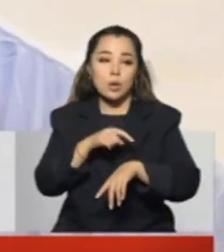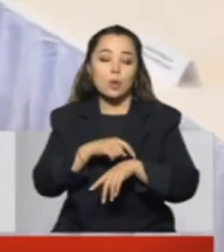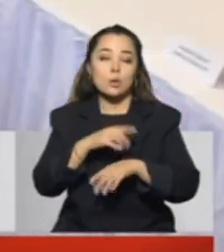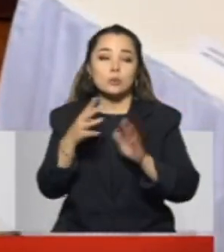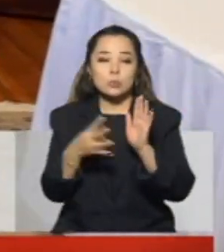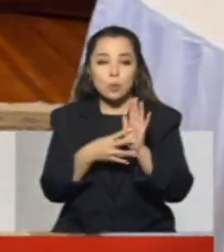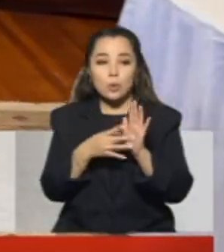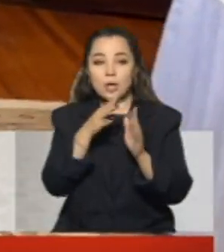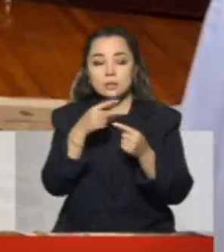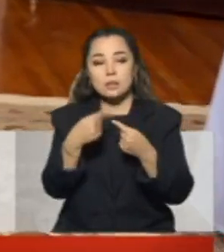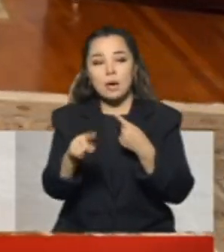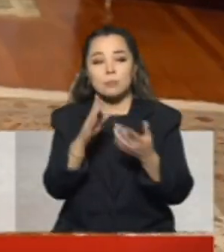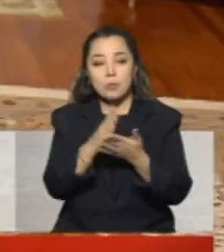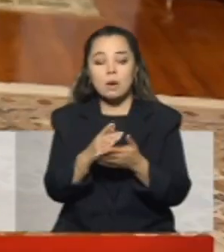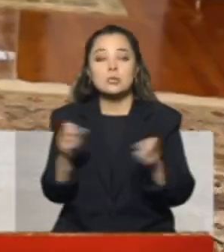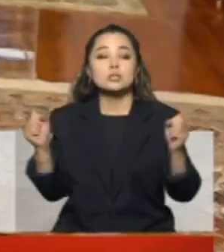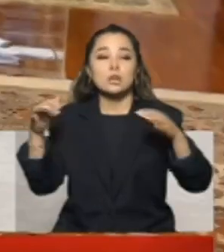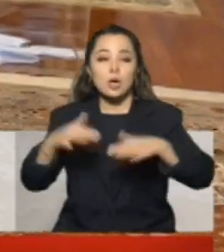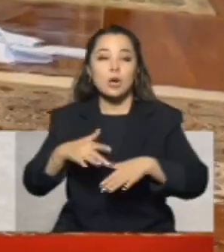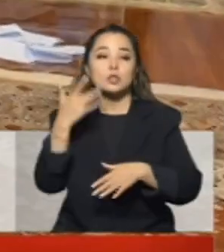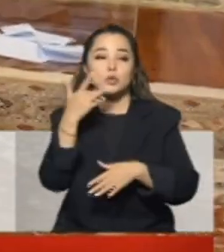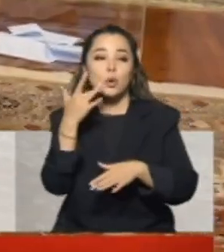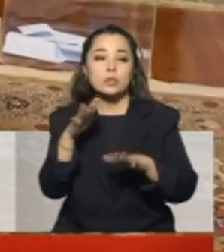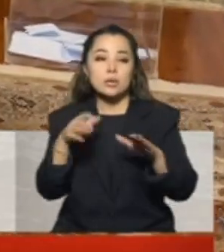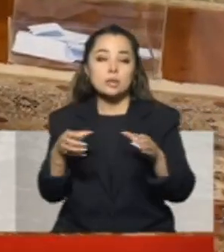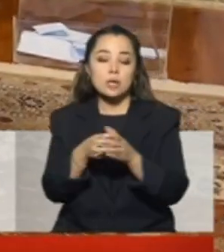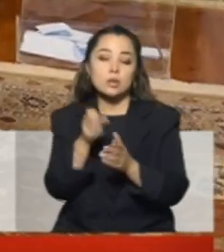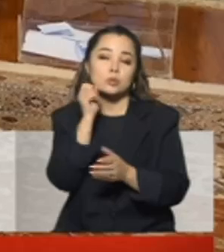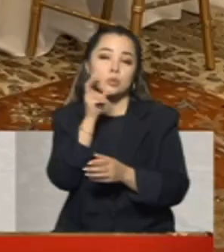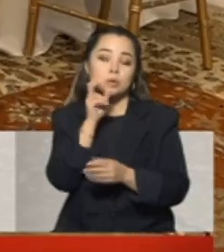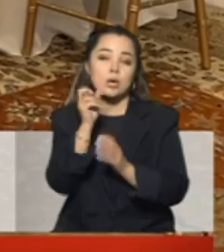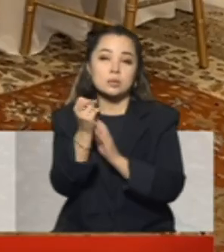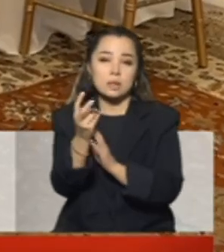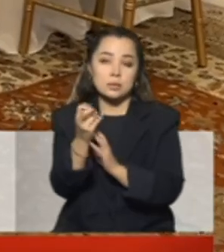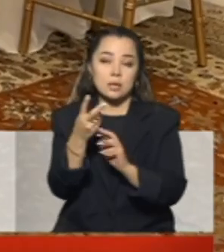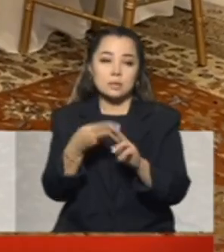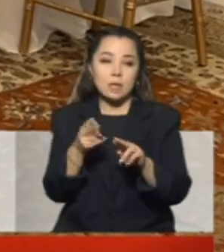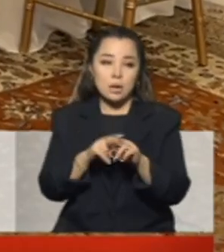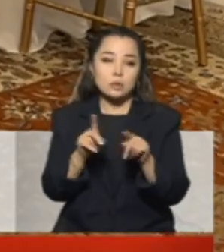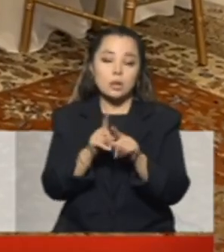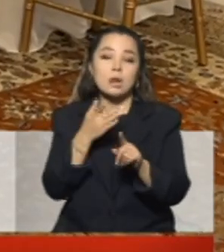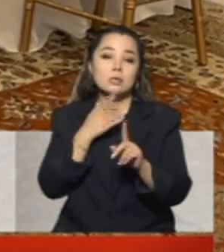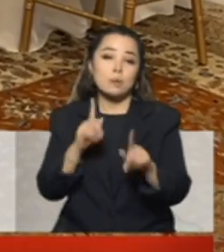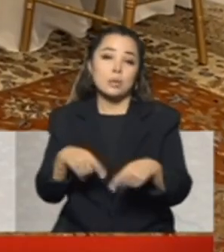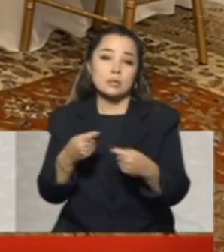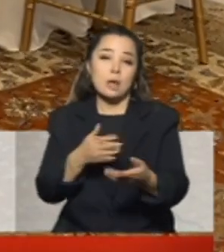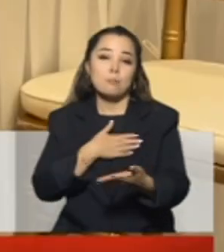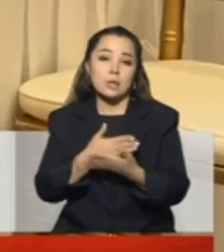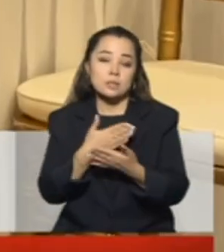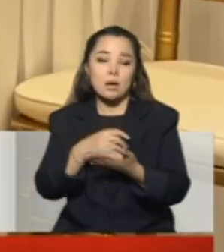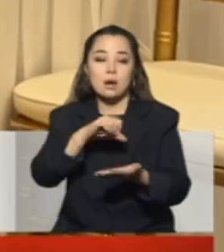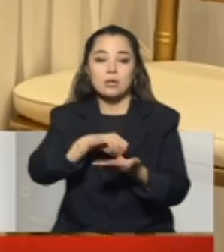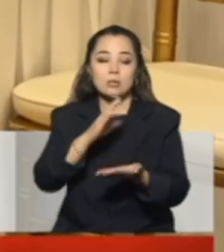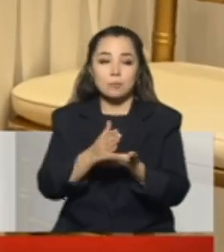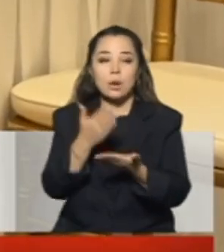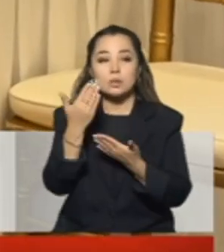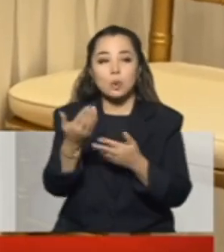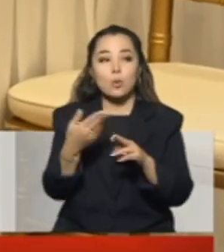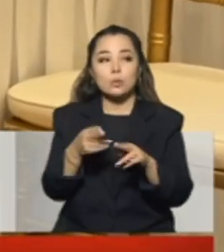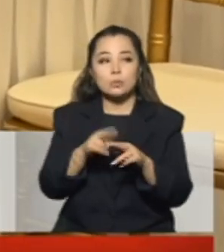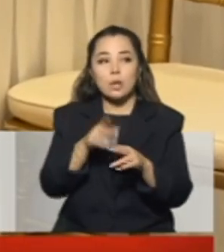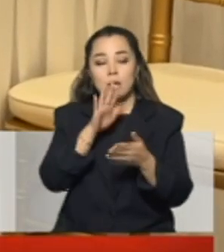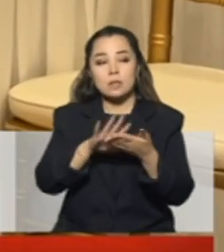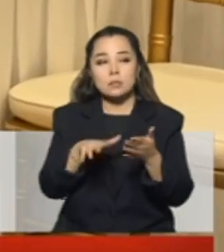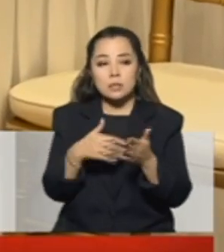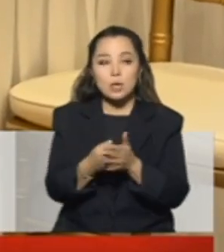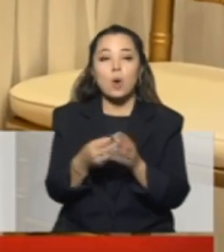мен қазақтар көп шоғырланған Нью-Йоркте қазір түскі 12. Сондықтан дауыс беру белсенділігі артқан кез. Десе де осы кезге